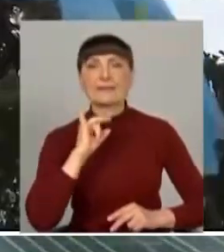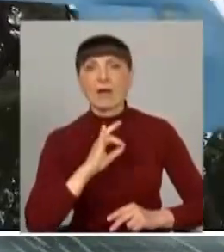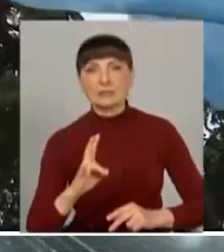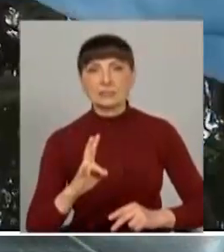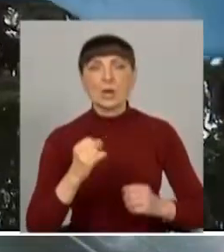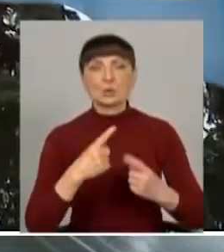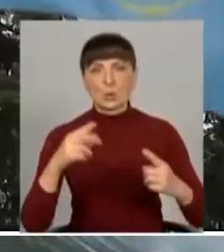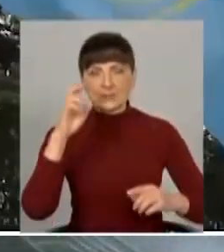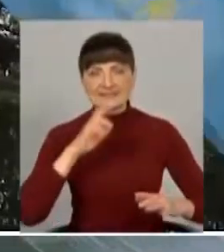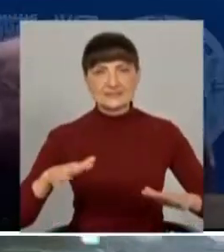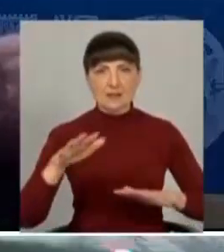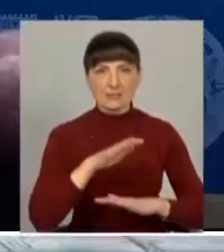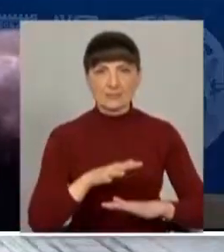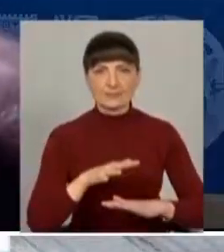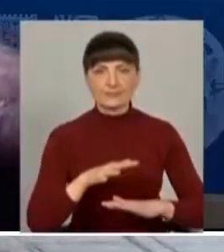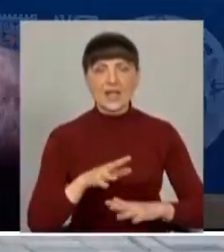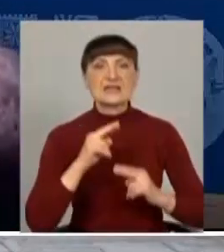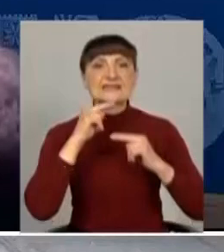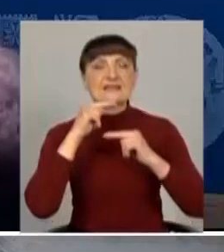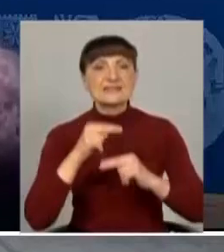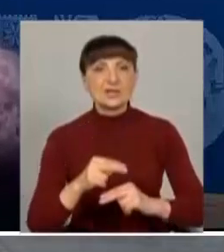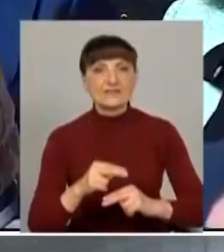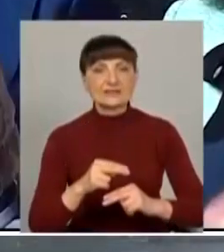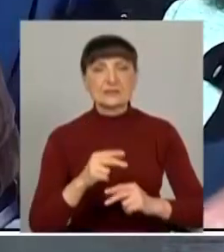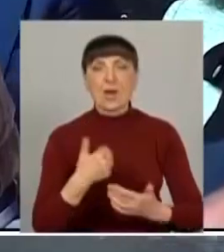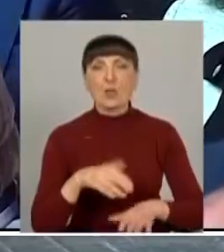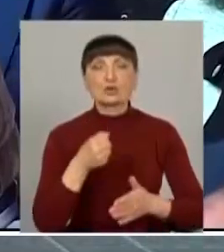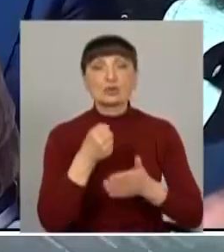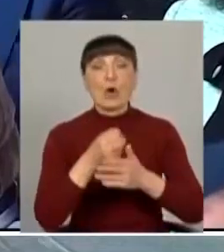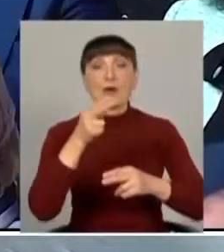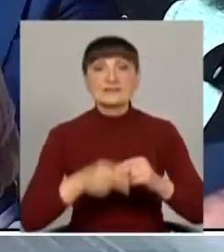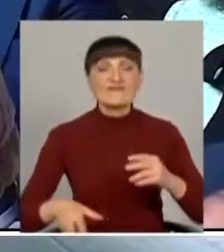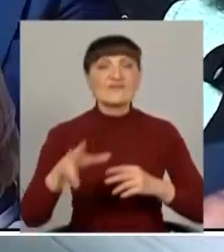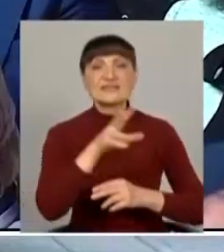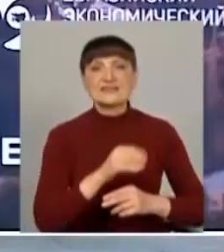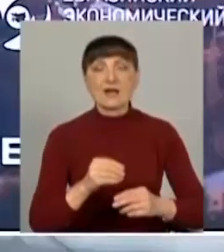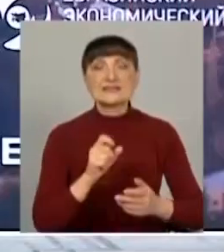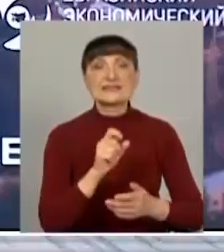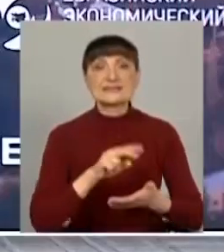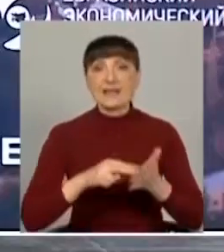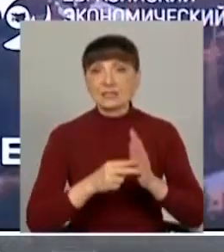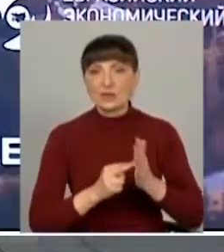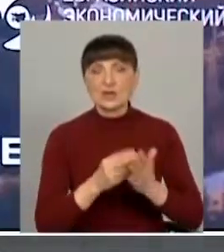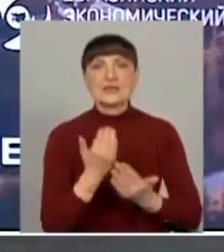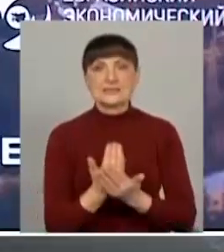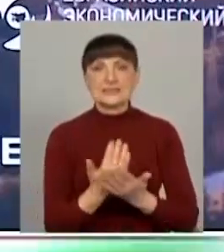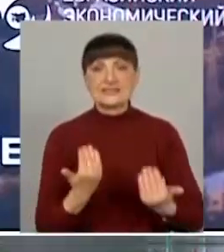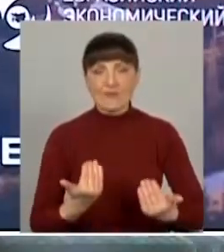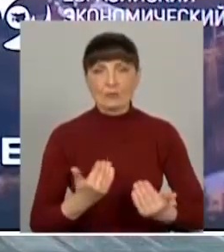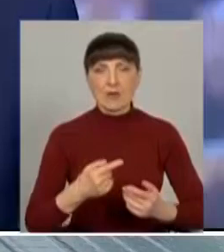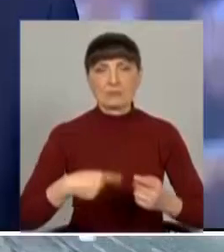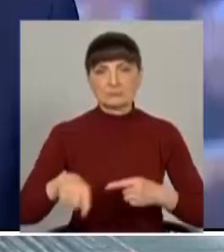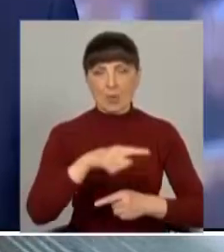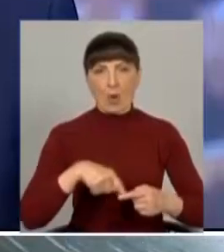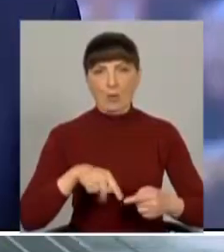и другими странами. При этом сконцентрироваться на доведении до конца всех базовых задач, стоящих сегодня перед